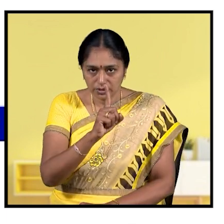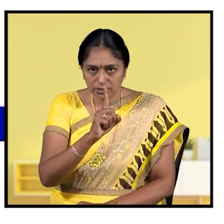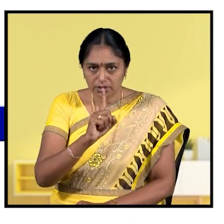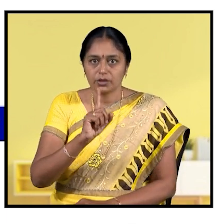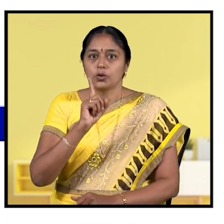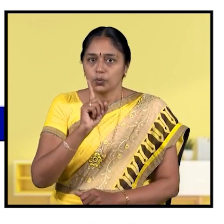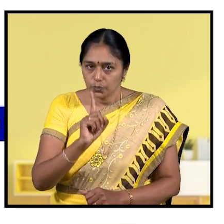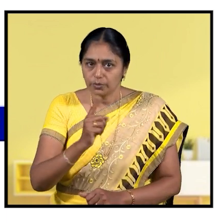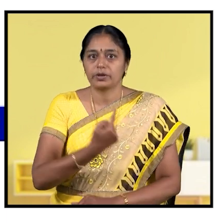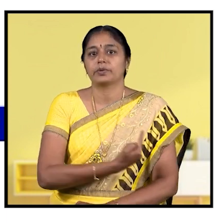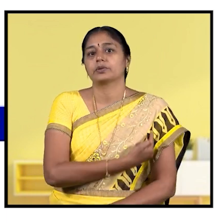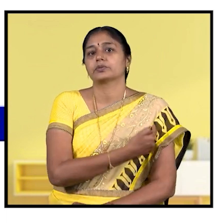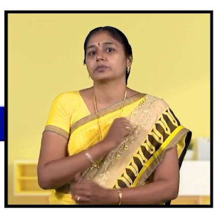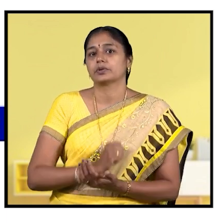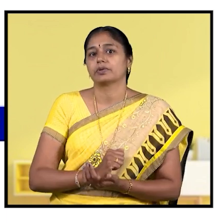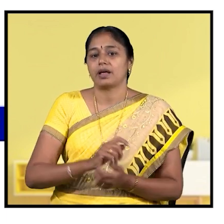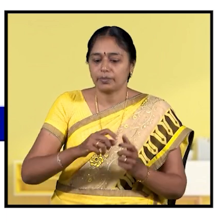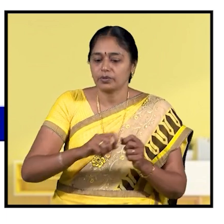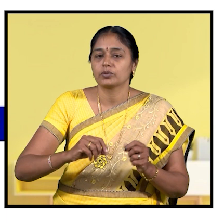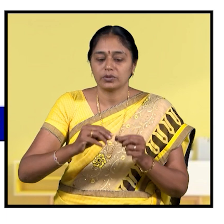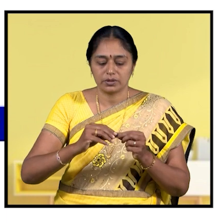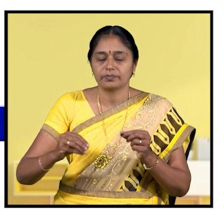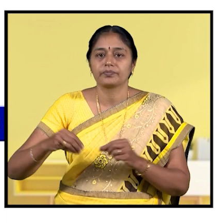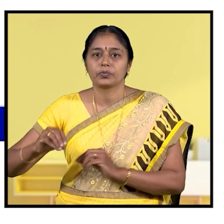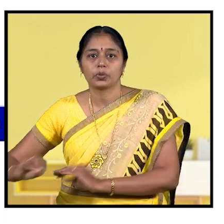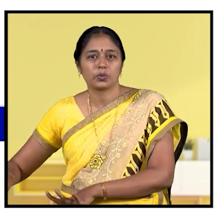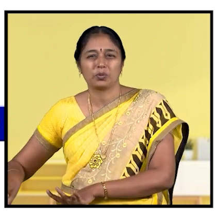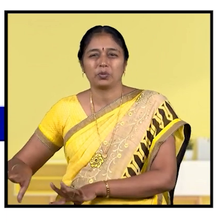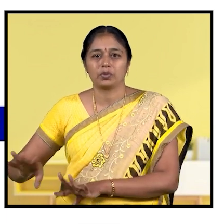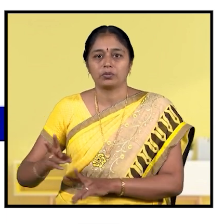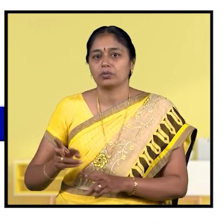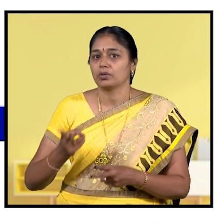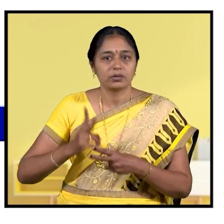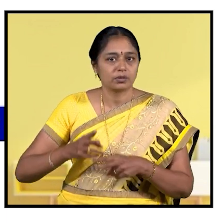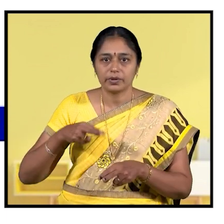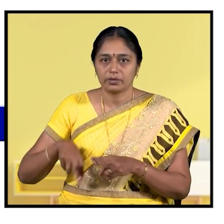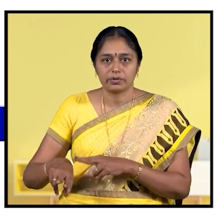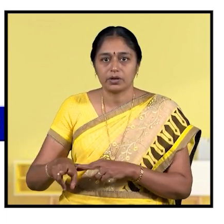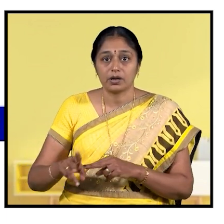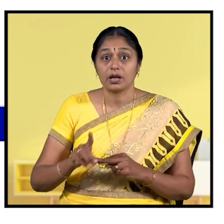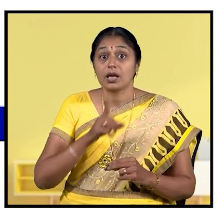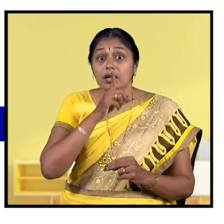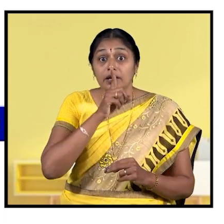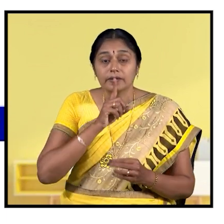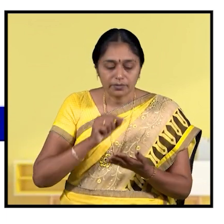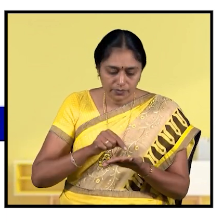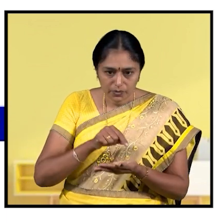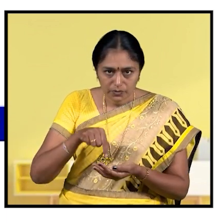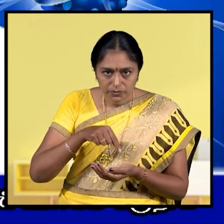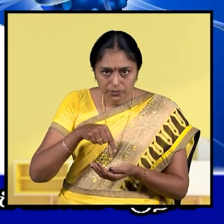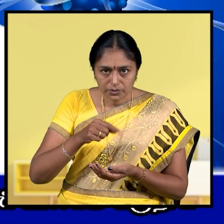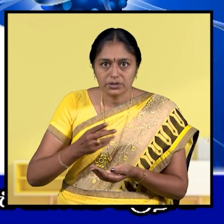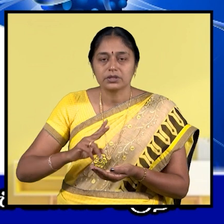உபயோகிக்கலாம். பாதுகாப்பான பாலியல் உறவை மேற்கொள்ளலாம். சோதிக்கப்பட்ட ரத்தத்தை பிறருக்கு நம்ம வந்து செய்யலாம், வழங்கலாம். அப்புறம் ஏற்கனவே சொன்ன